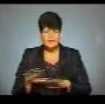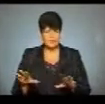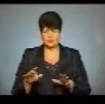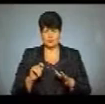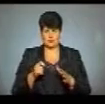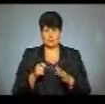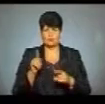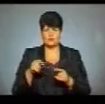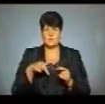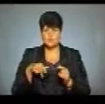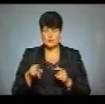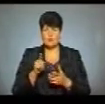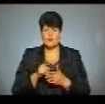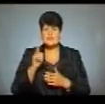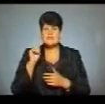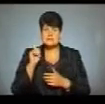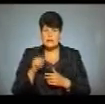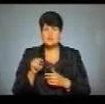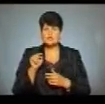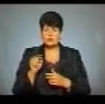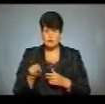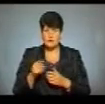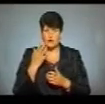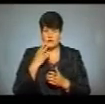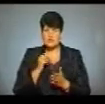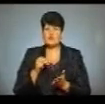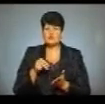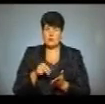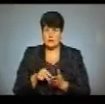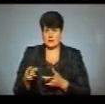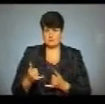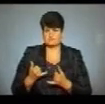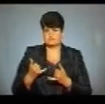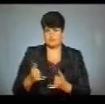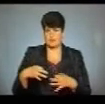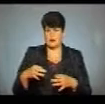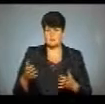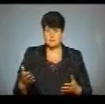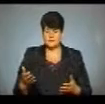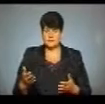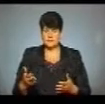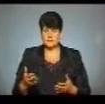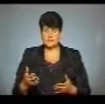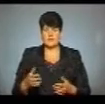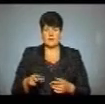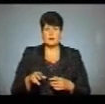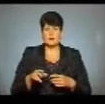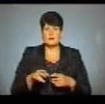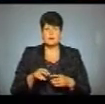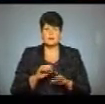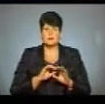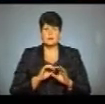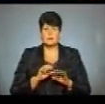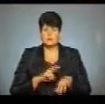тому що пішоходи повинні знати, що вони, коли ступають на дорогу, їх пропускає будь-який транспорт. Речниця патрульної поліції області